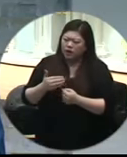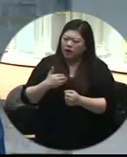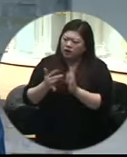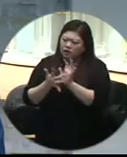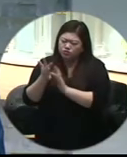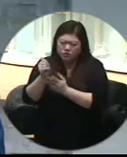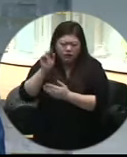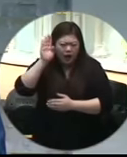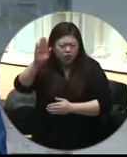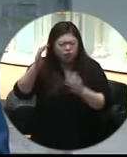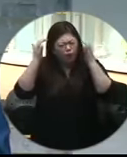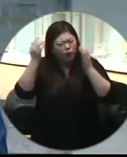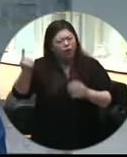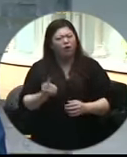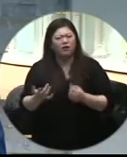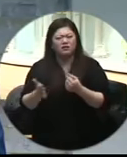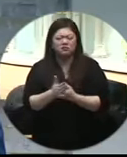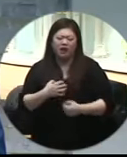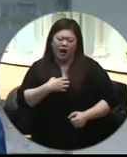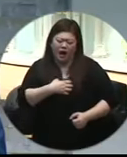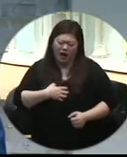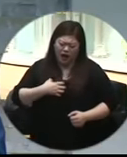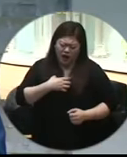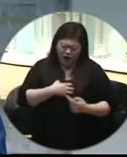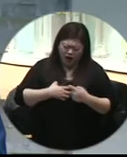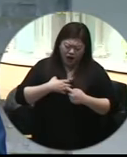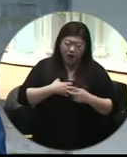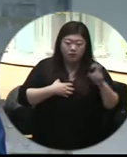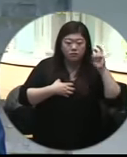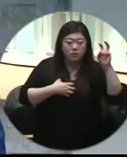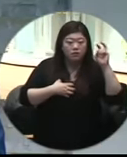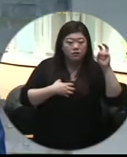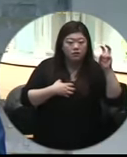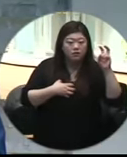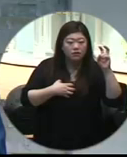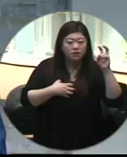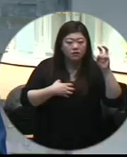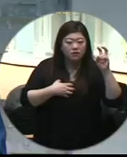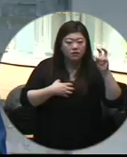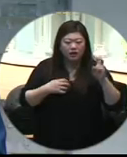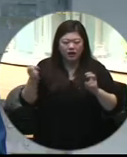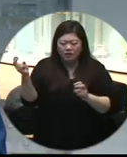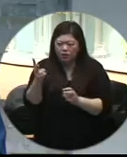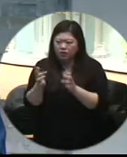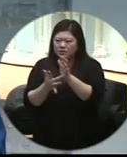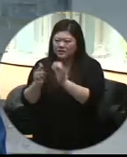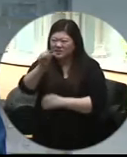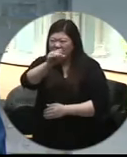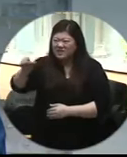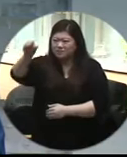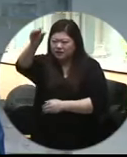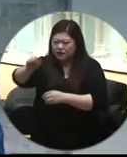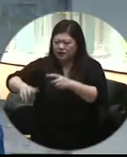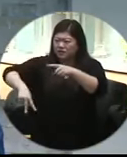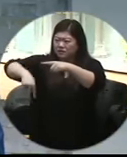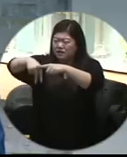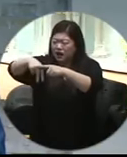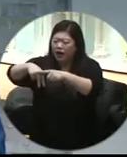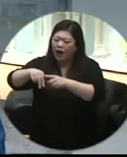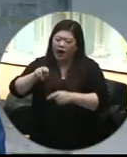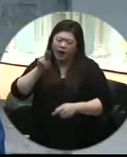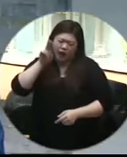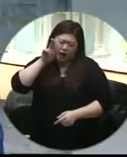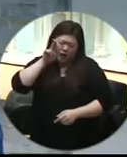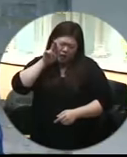영의 눈으로 바라보면 그 길이 그 고통스럽고 정말 치욕적인 십자가의 그 길이 영적인 눈으로